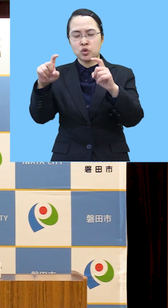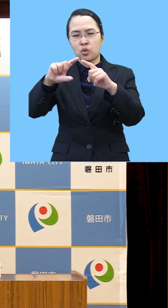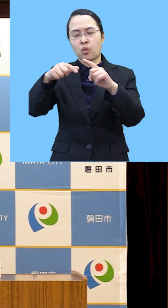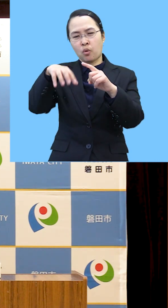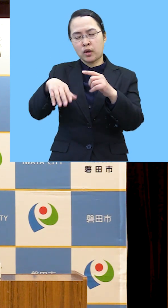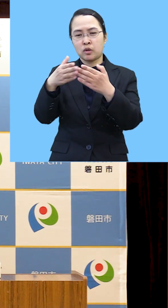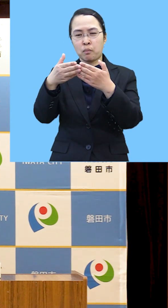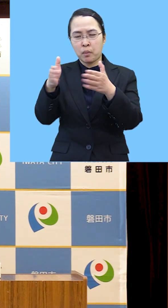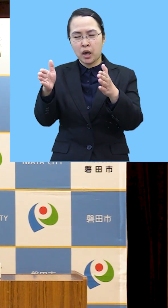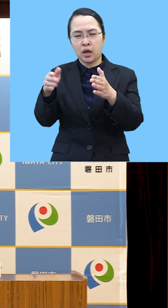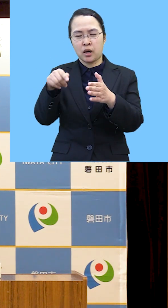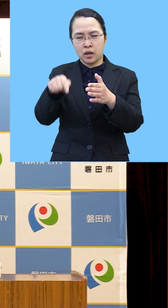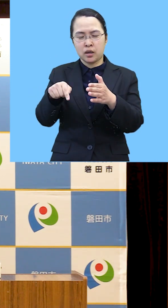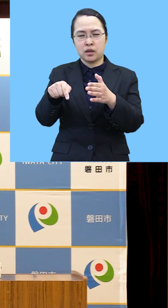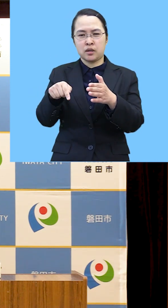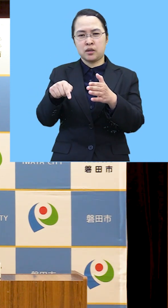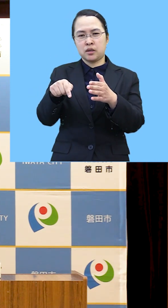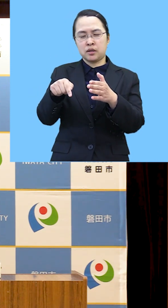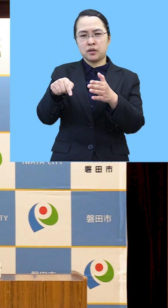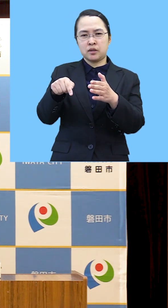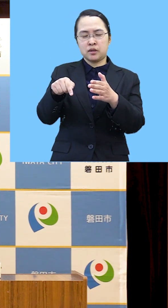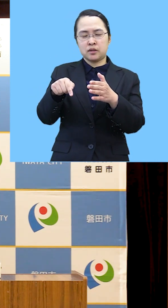で開いたあの、